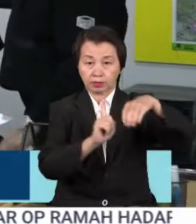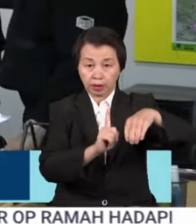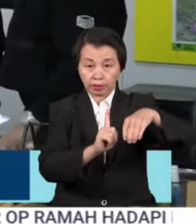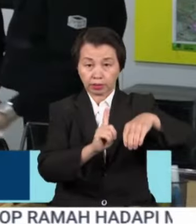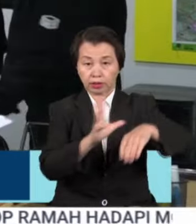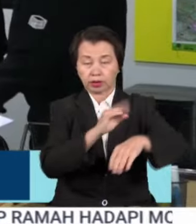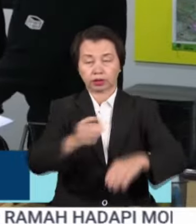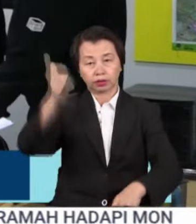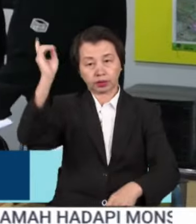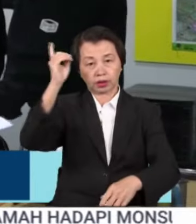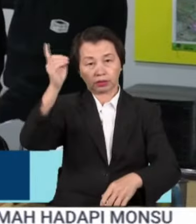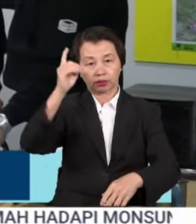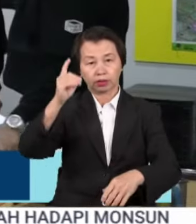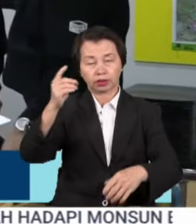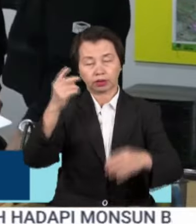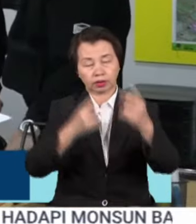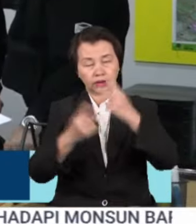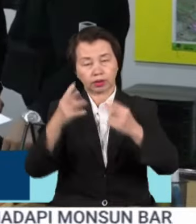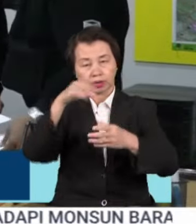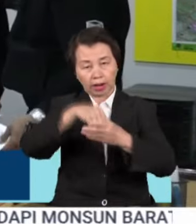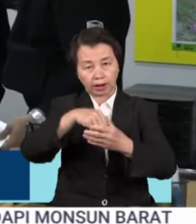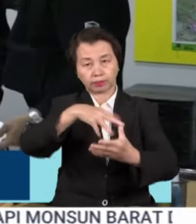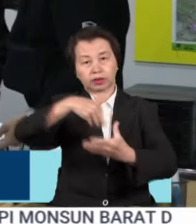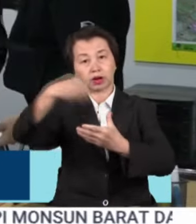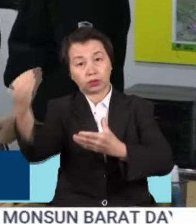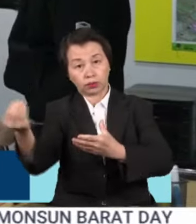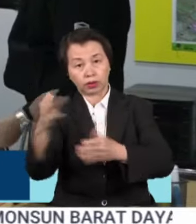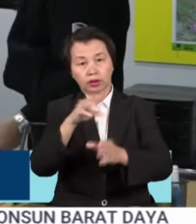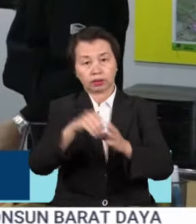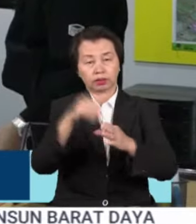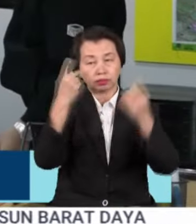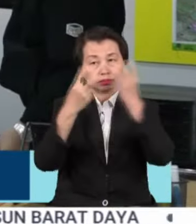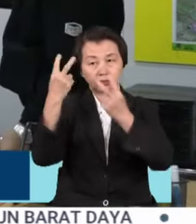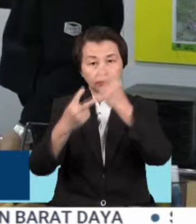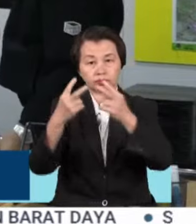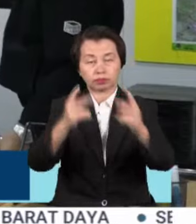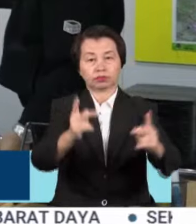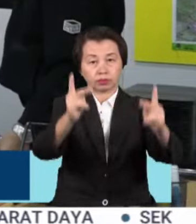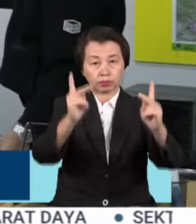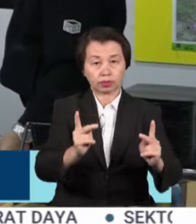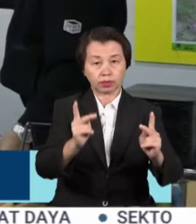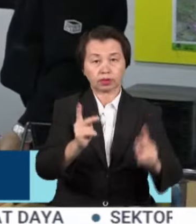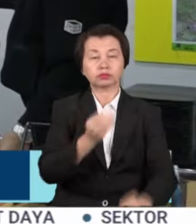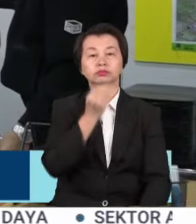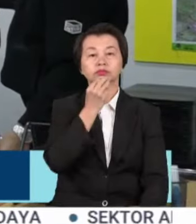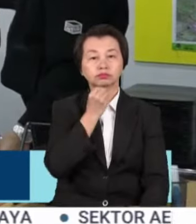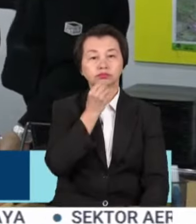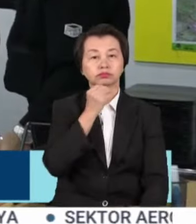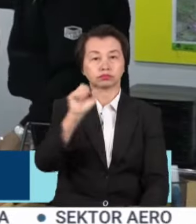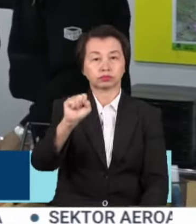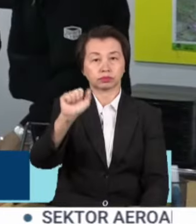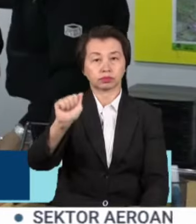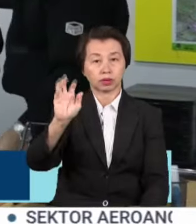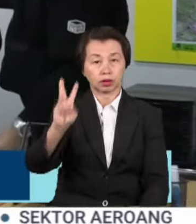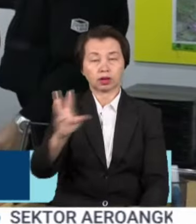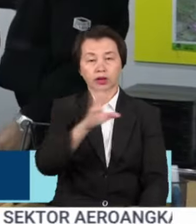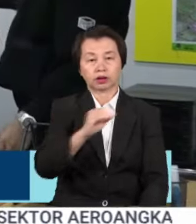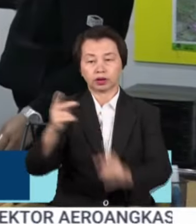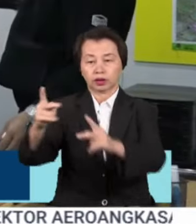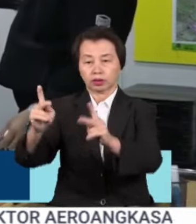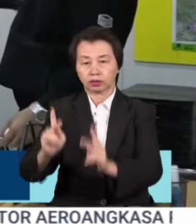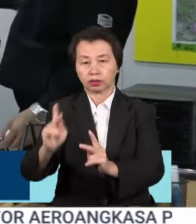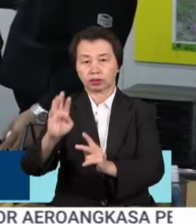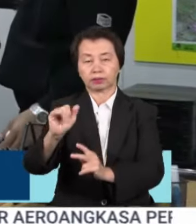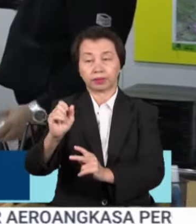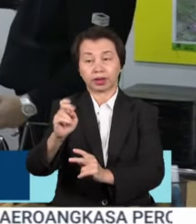termasuklah dakwah ziarah dalam dan luar melibatkan ziarah ke makam Rasulullah sallallahu alaihi wasallam, begitu juga perkuburan